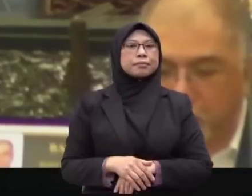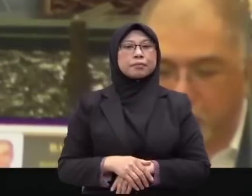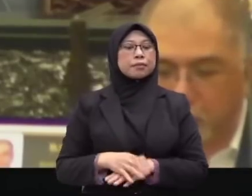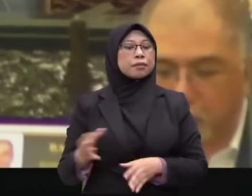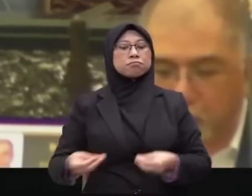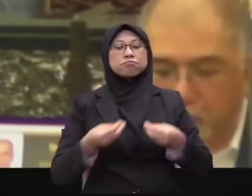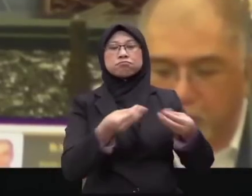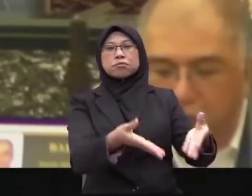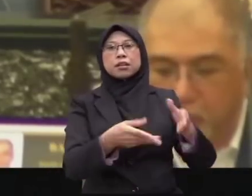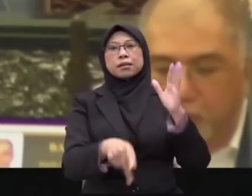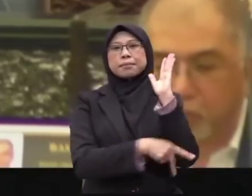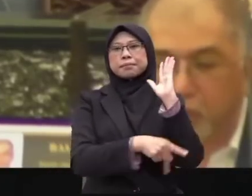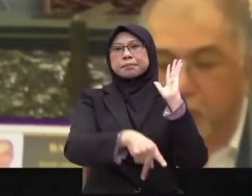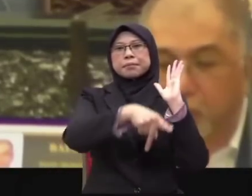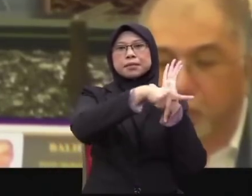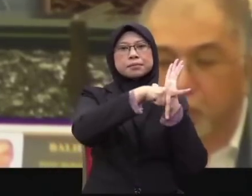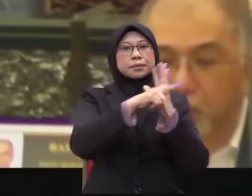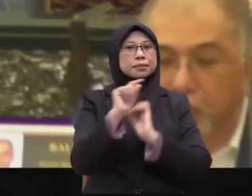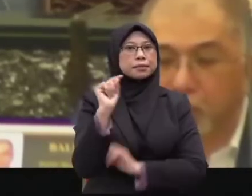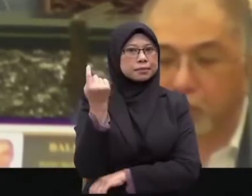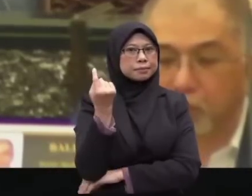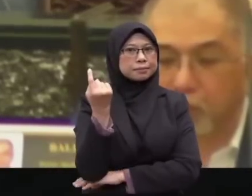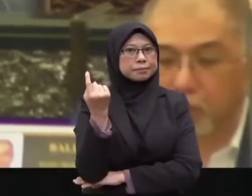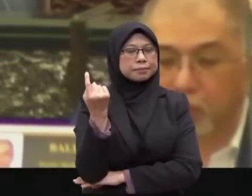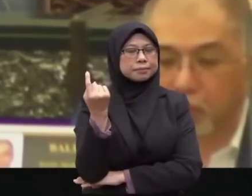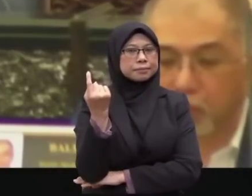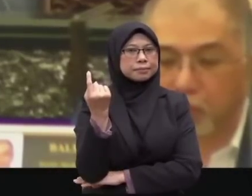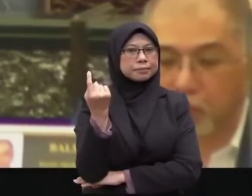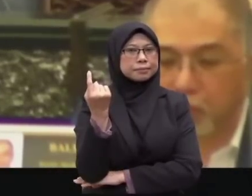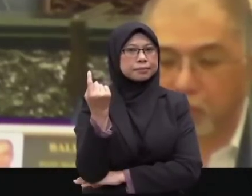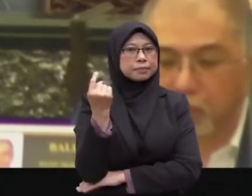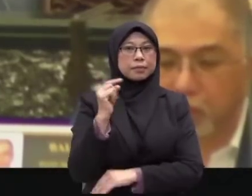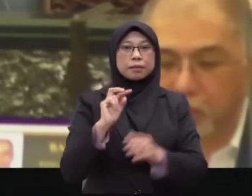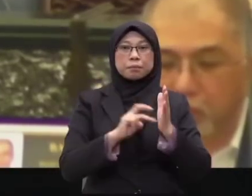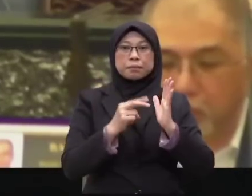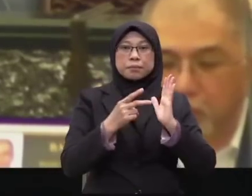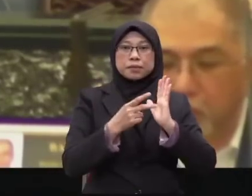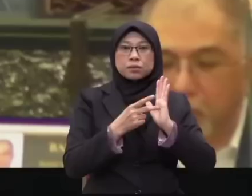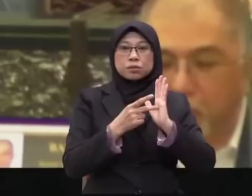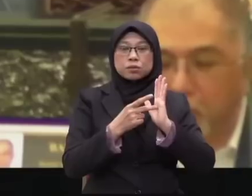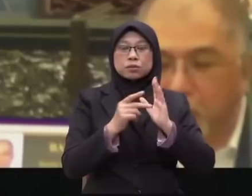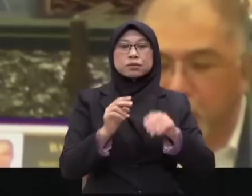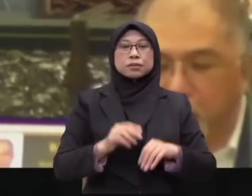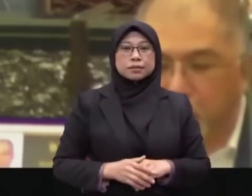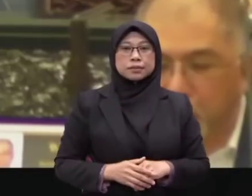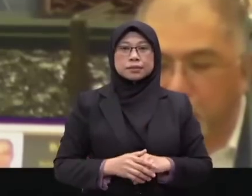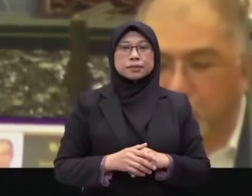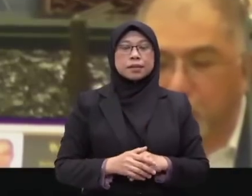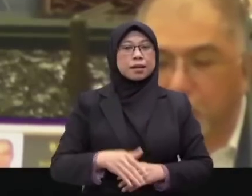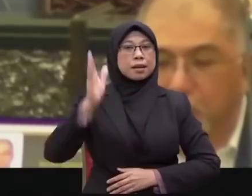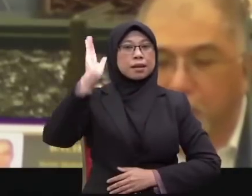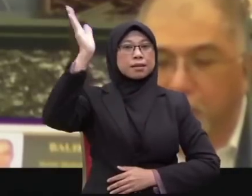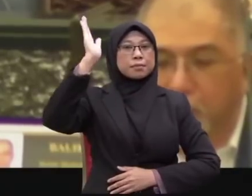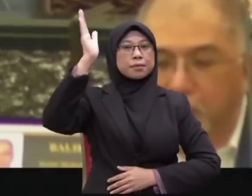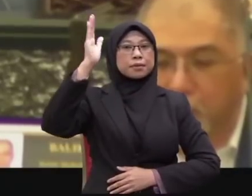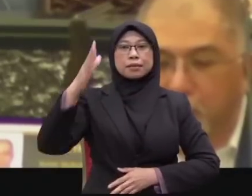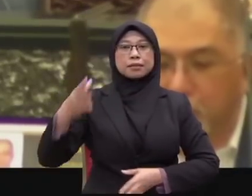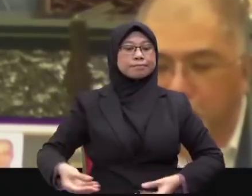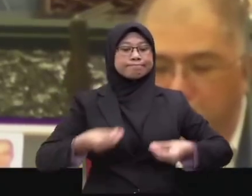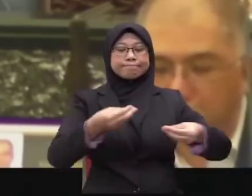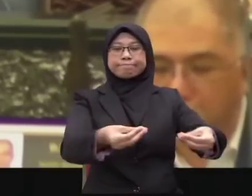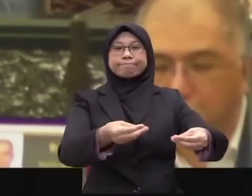meja parlimen itu saja, yang bermaksud table dibentangkan,